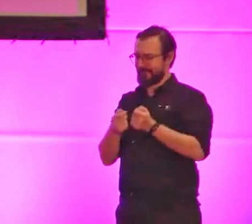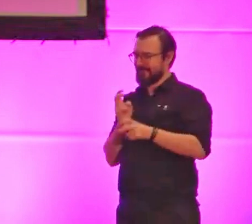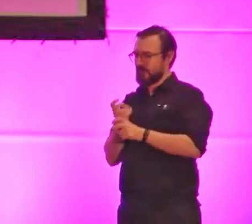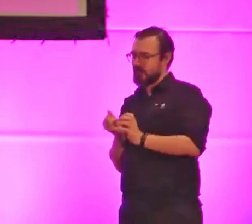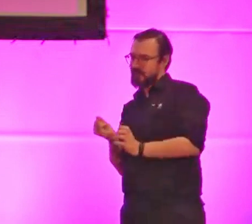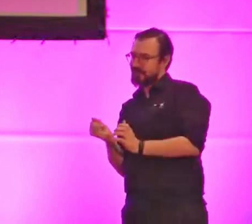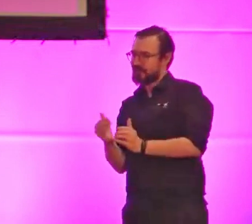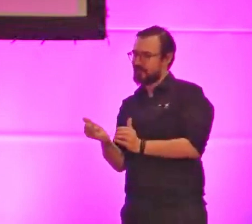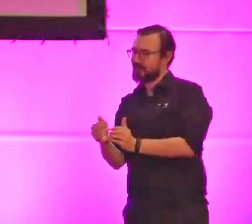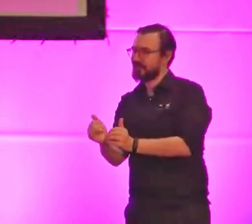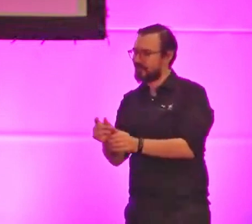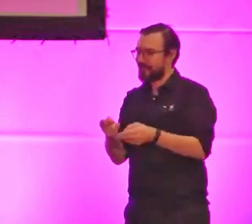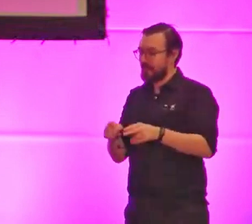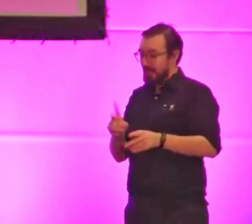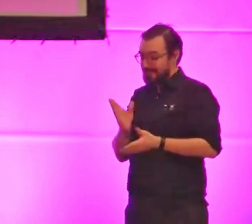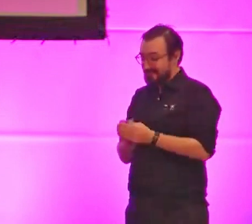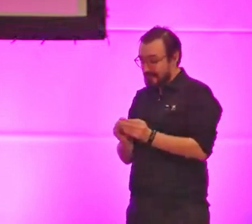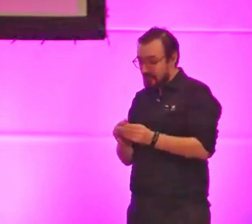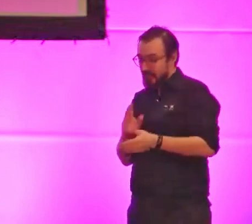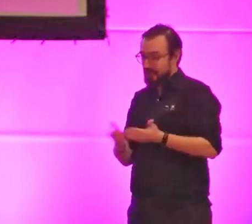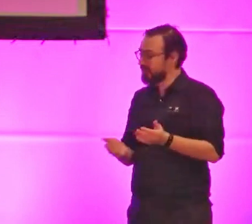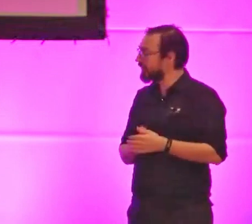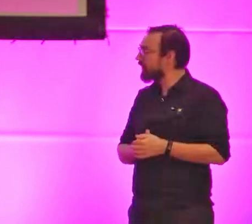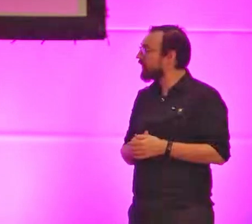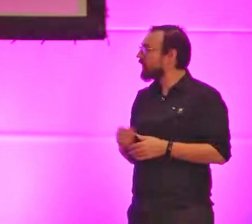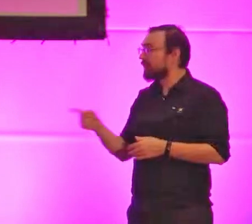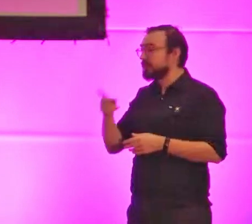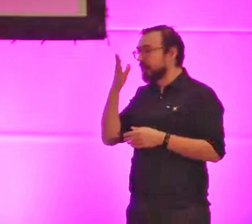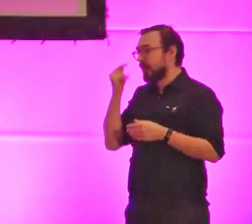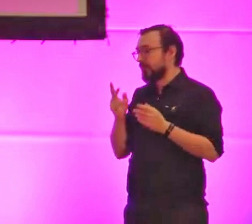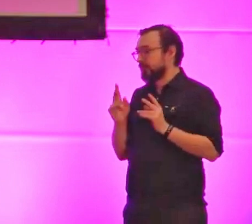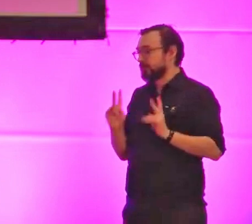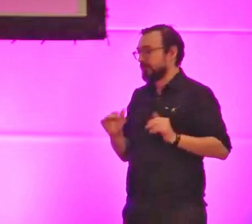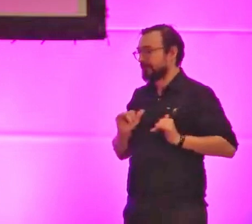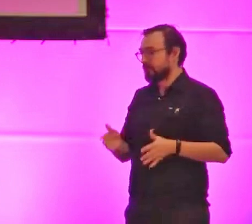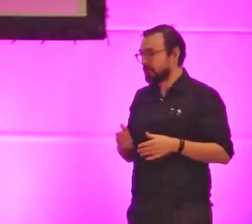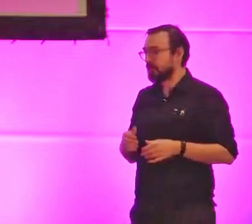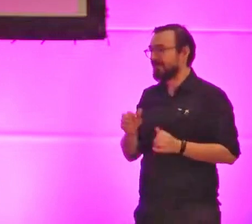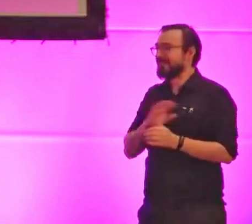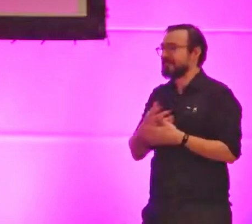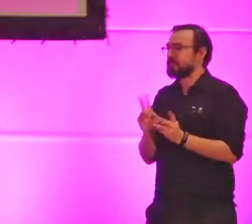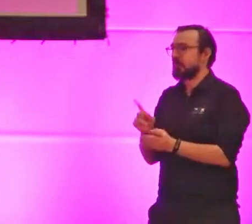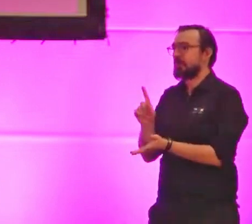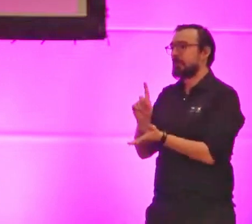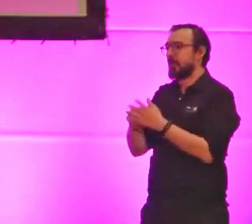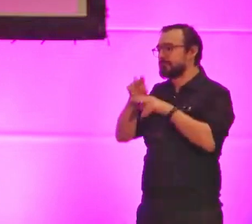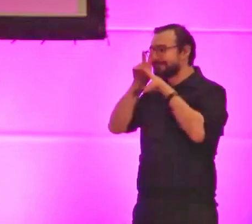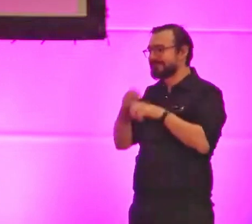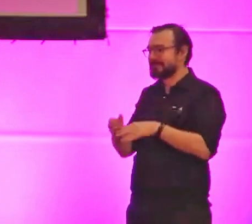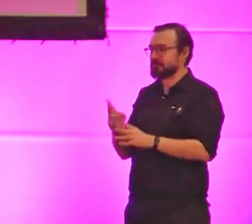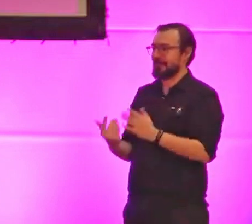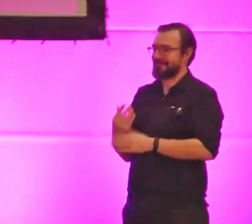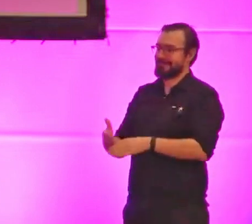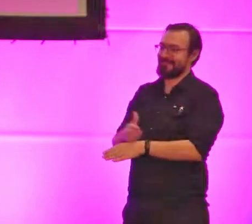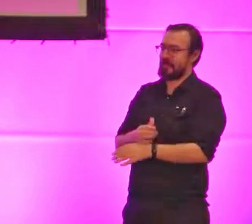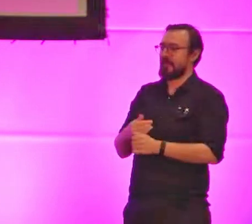i rättegången. Stämmer det, eller vad är det? Men så kan det nog vara. Det finns ju inte så många sådana här mål att studera. Men jag tror att en